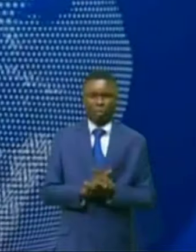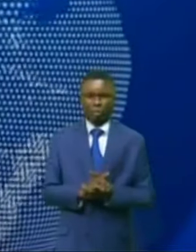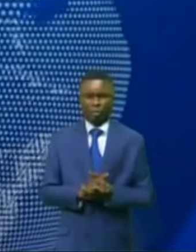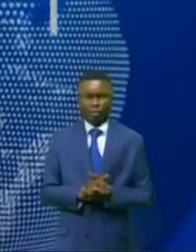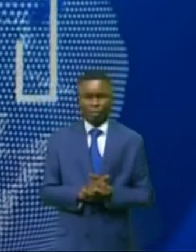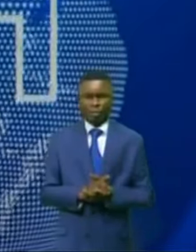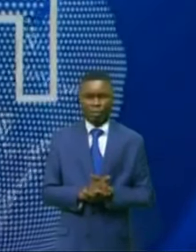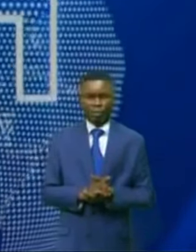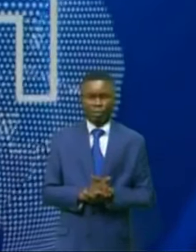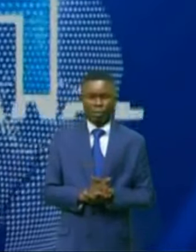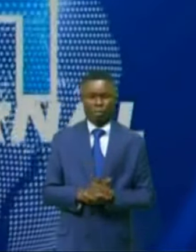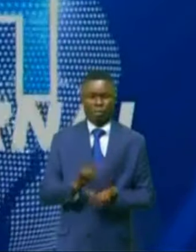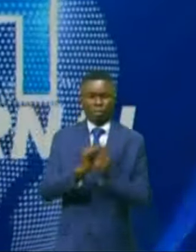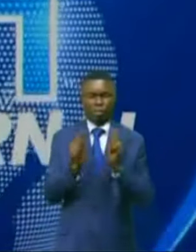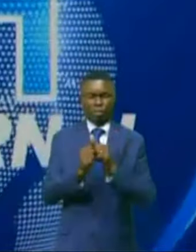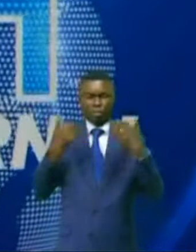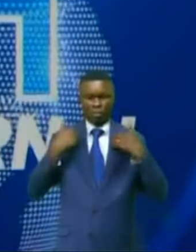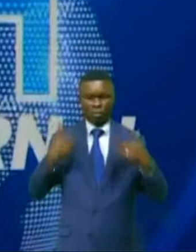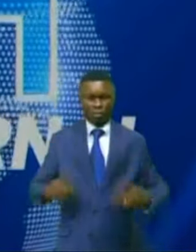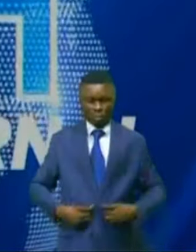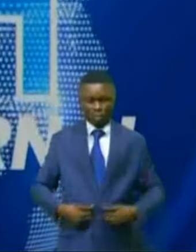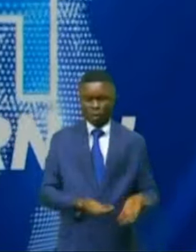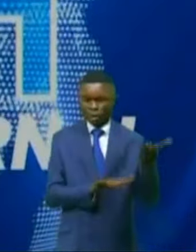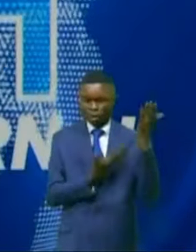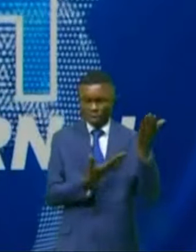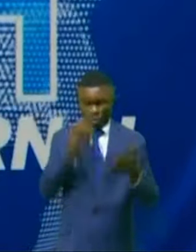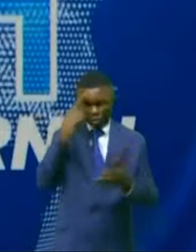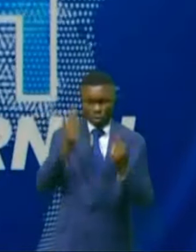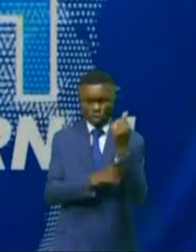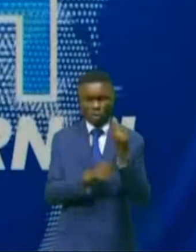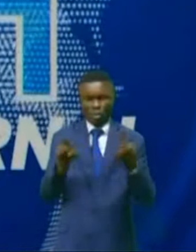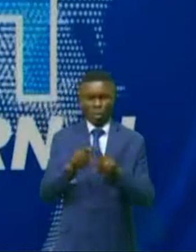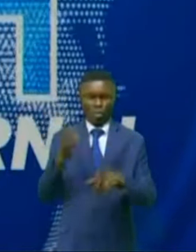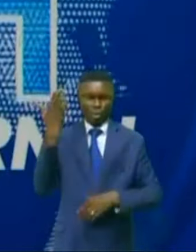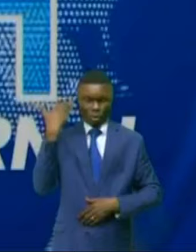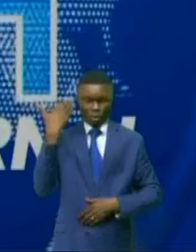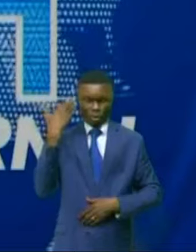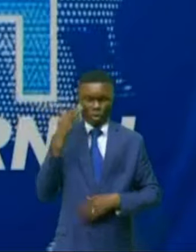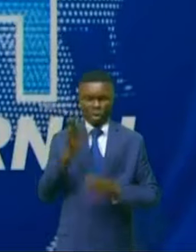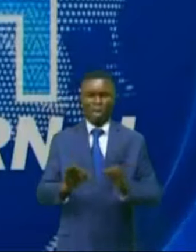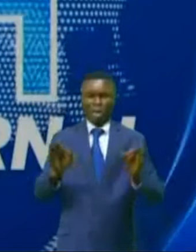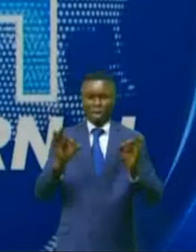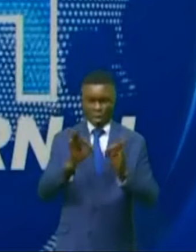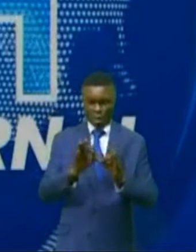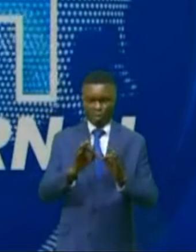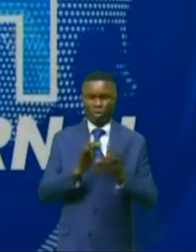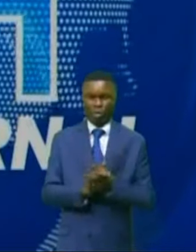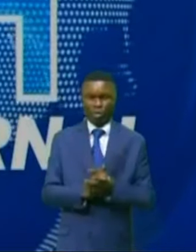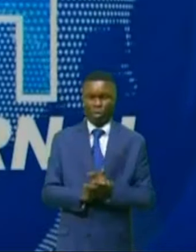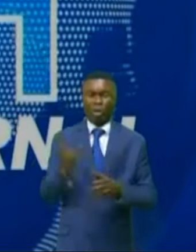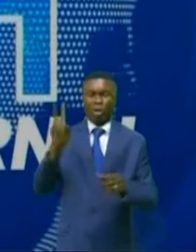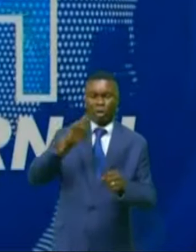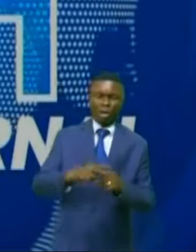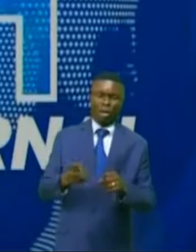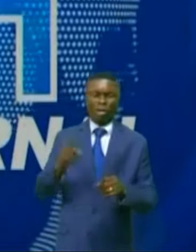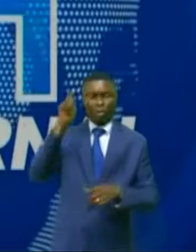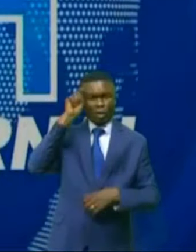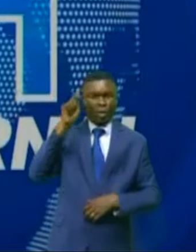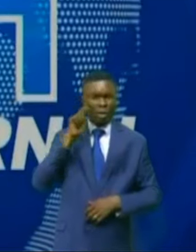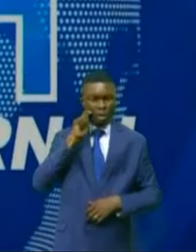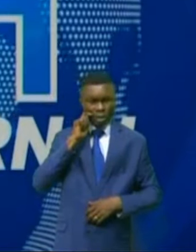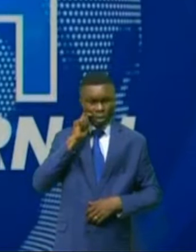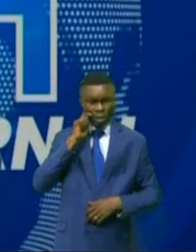Les soins de santé mentale est aussi essentiel à l'homme que l'eau, à la nourriture et au logement. Et les victimes des violences sexuelles